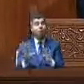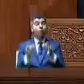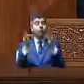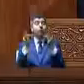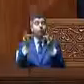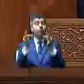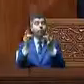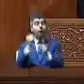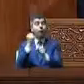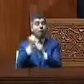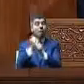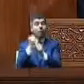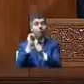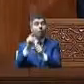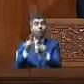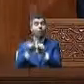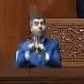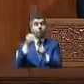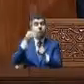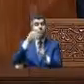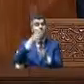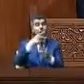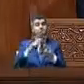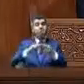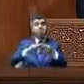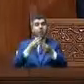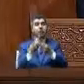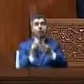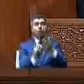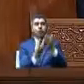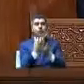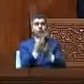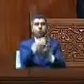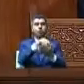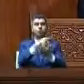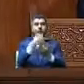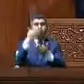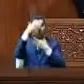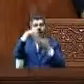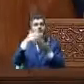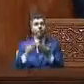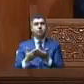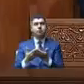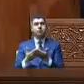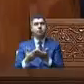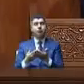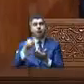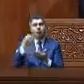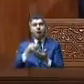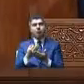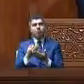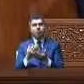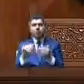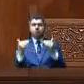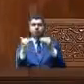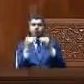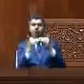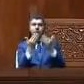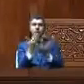أنه يوفر فرصا كبيرة للمغرب لتسريع التحولات الاقتصادية والاجتماعية والحتى على التنافسية بطبيعة